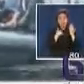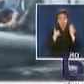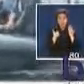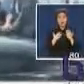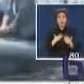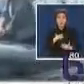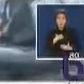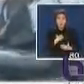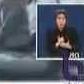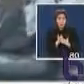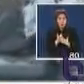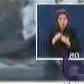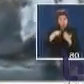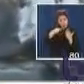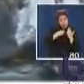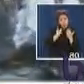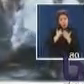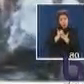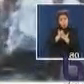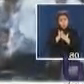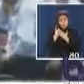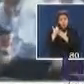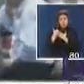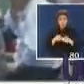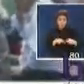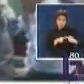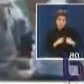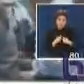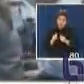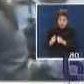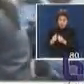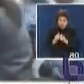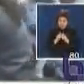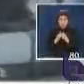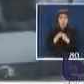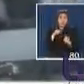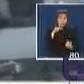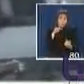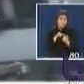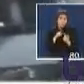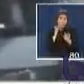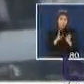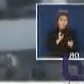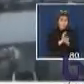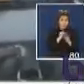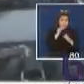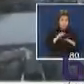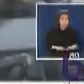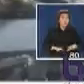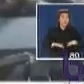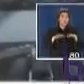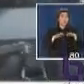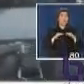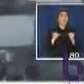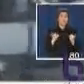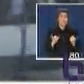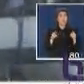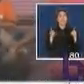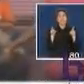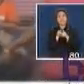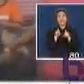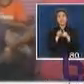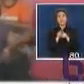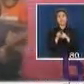การให้ความช่วยเหลือรวมถึงการส่งกำลังใจให้กับพี่น้องประชาชนผู้ประสบอุทกภัยในขณะนี้ด้วยกัน